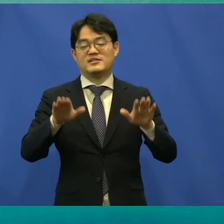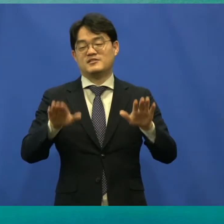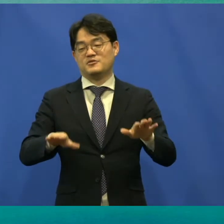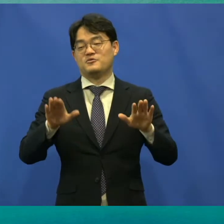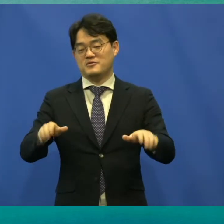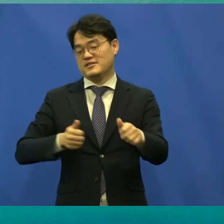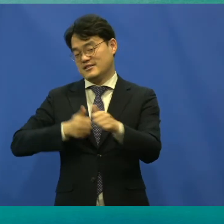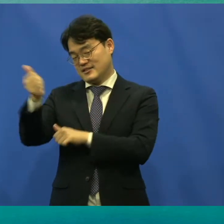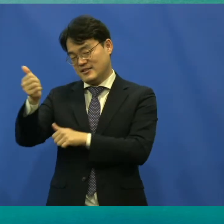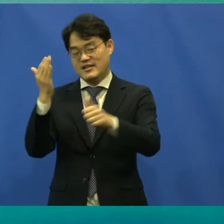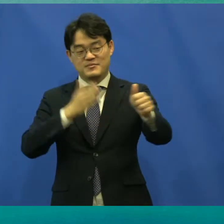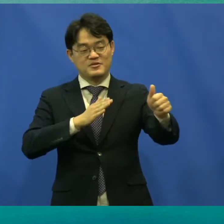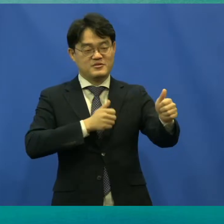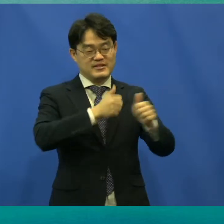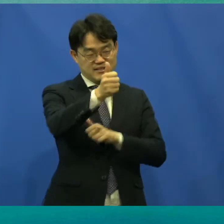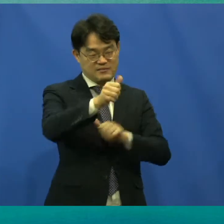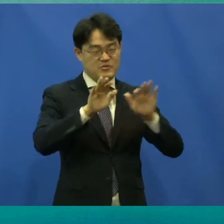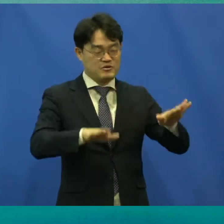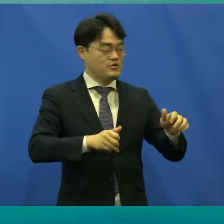승리하십시오.